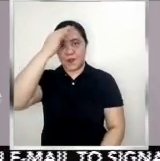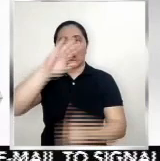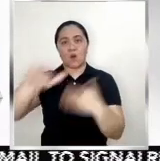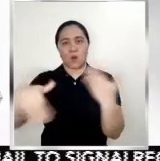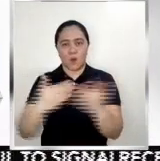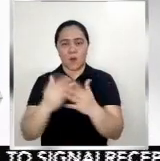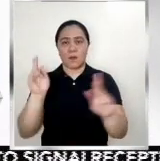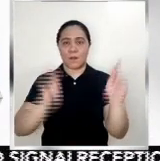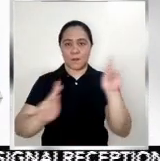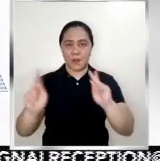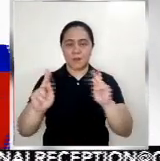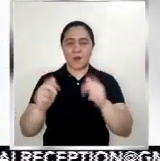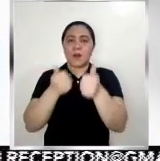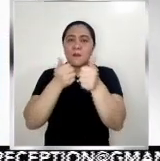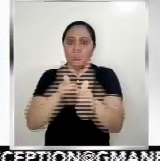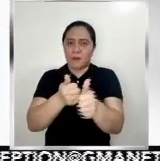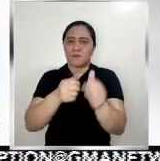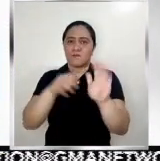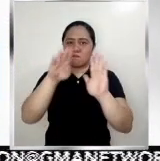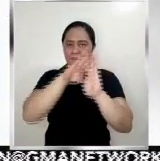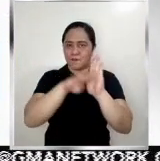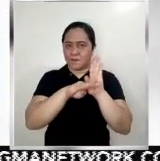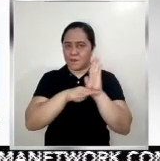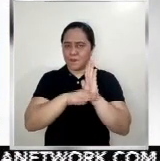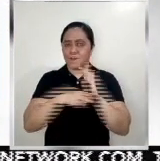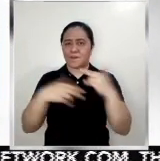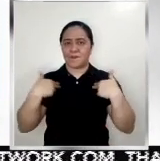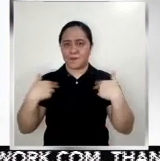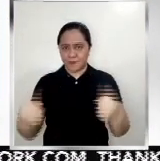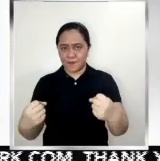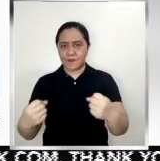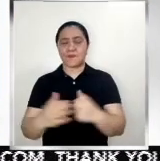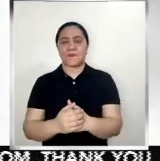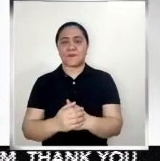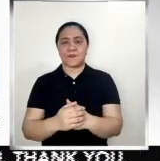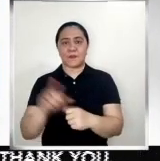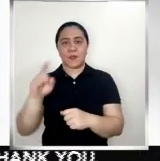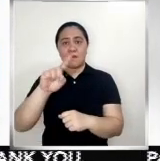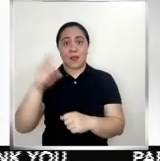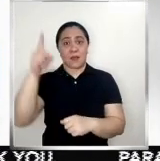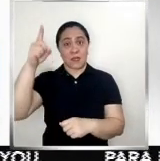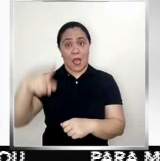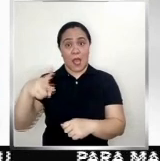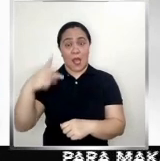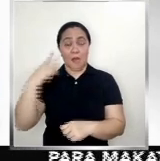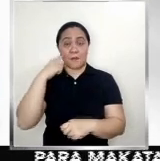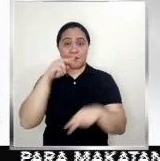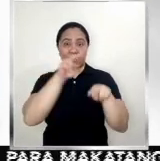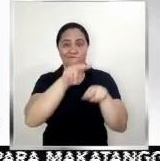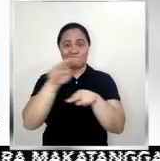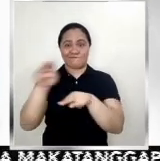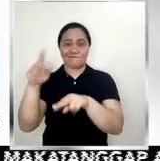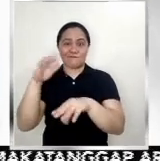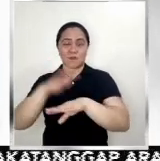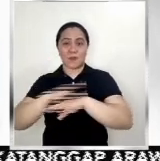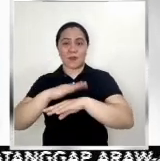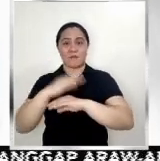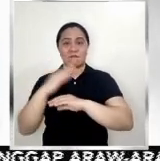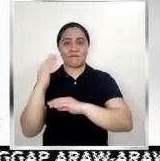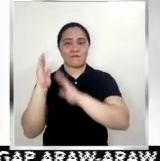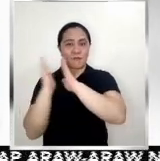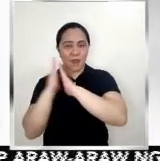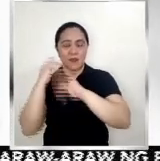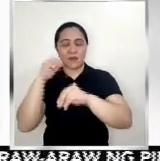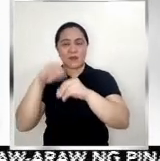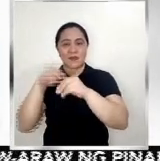protocols. Sa kasalukuyan, wala pa sa kalahating porsyento ng hospital bed capacity at mechanical ventilators ang nagagamit. Isa